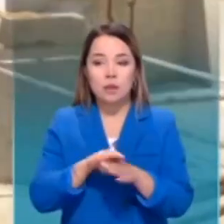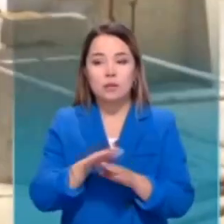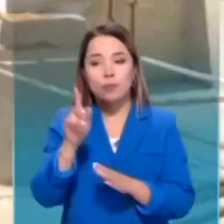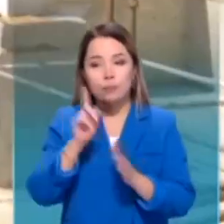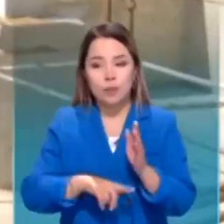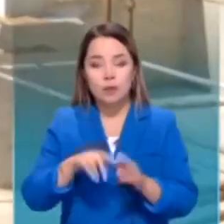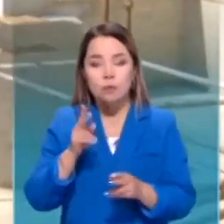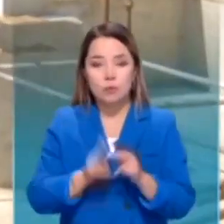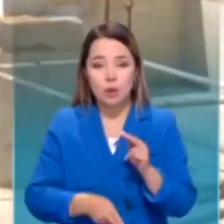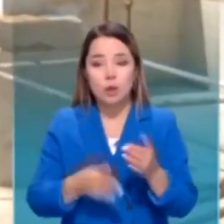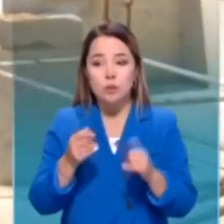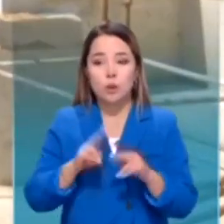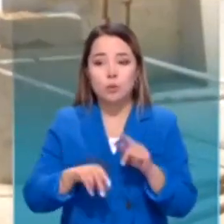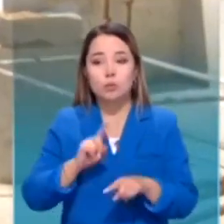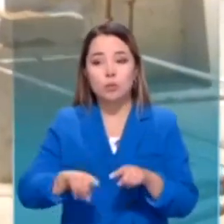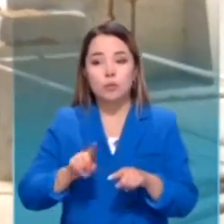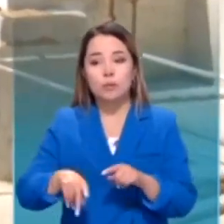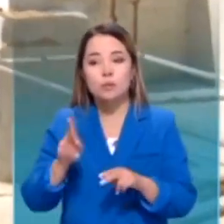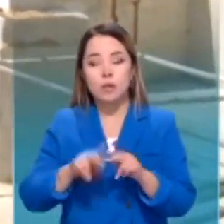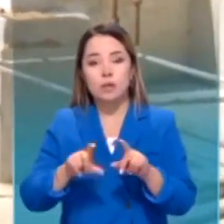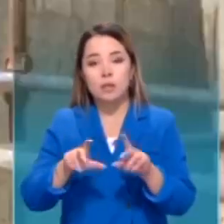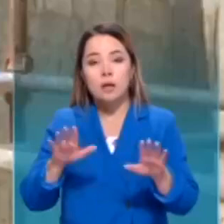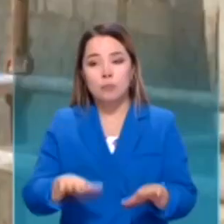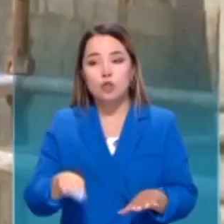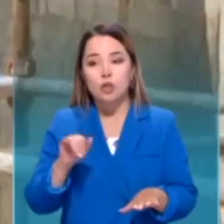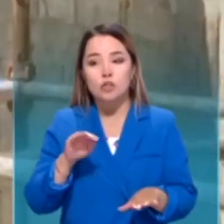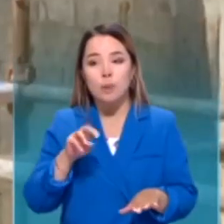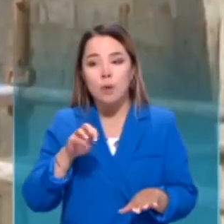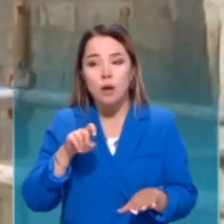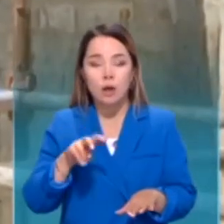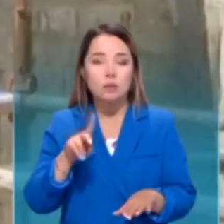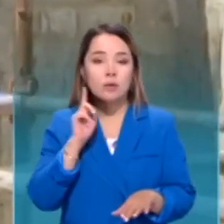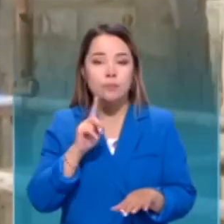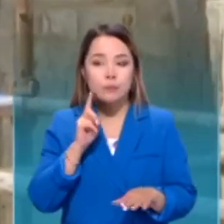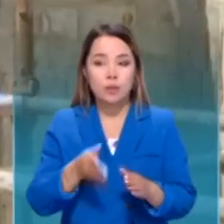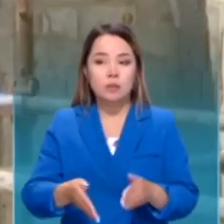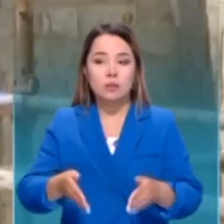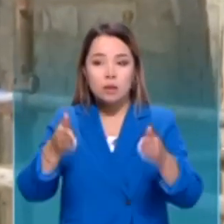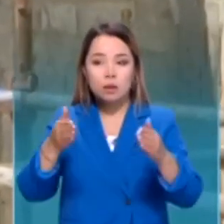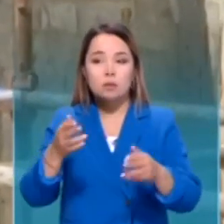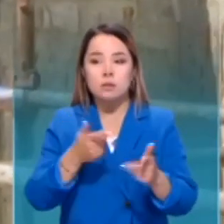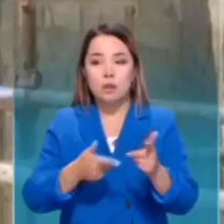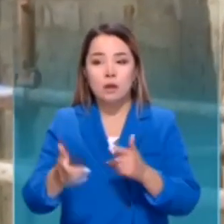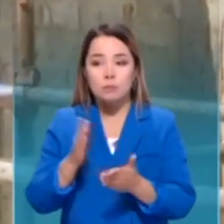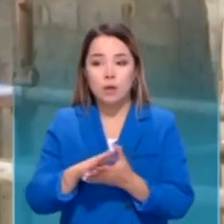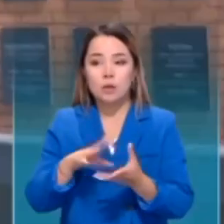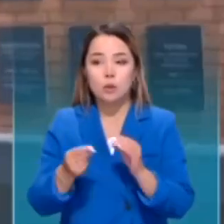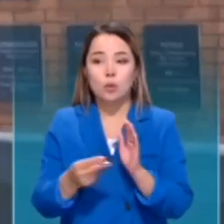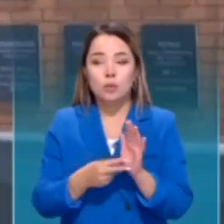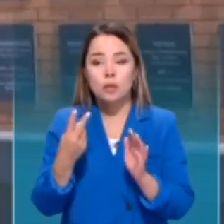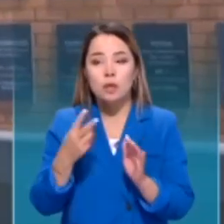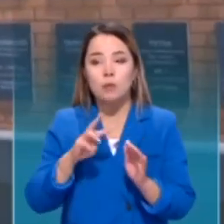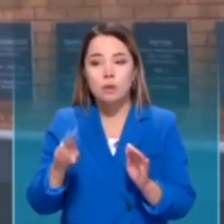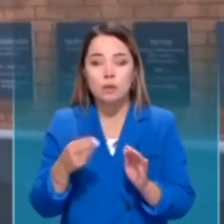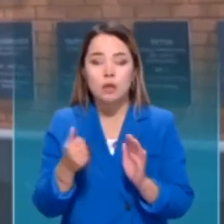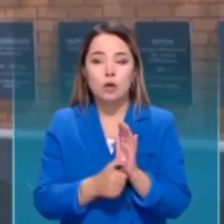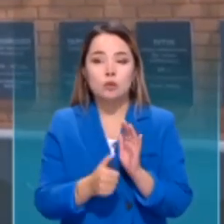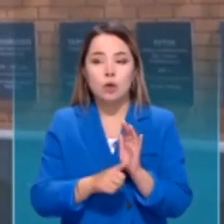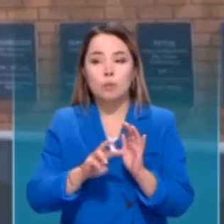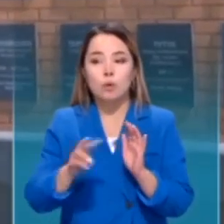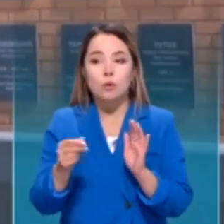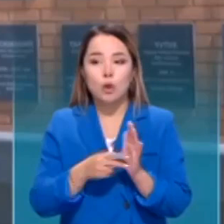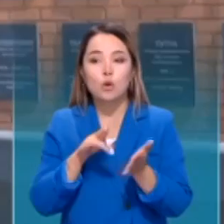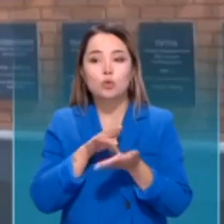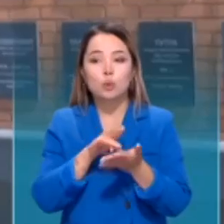Тағы бірнеше нысанның құрылысы аяқталуға таяу. Ал Тадж Махалдың әзірге іргетасы ғана қаланып тұр. Жалпы құны 2 миллиард 600 миллион теңге